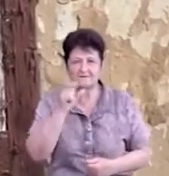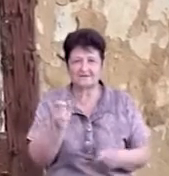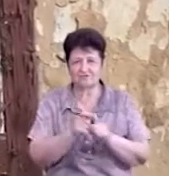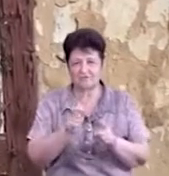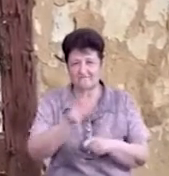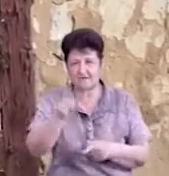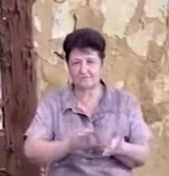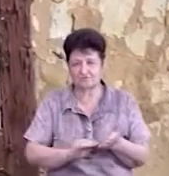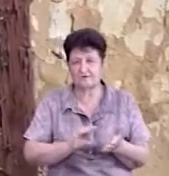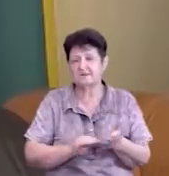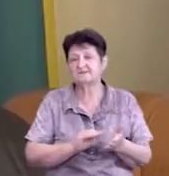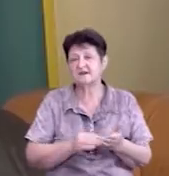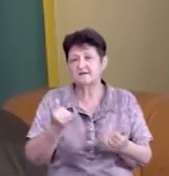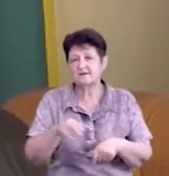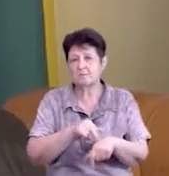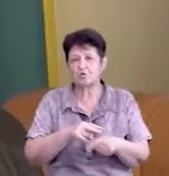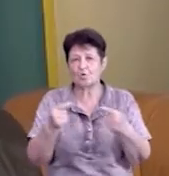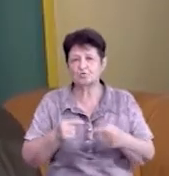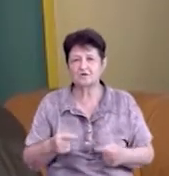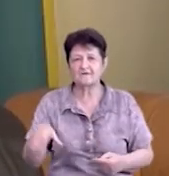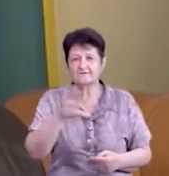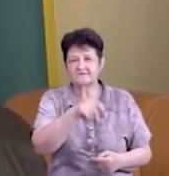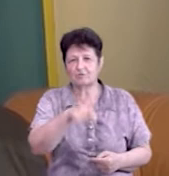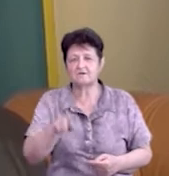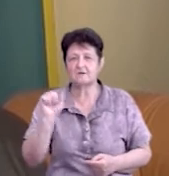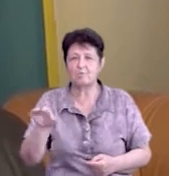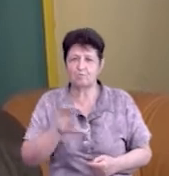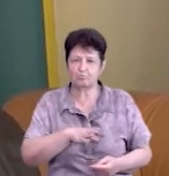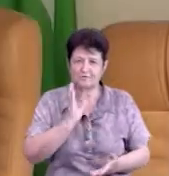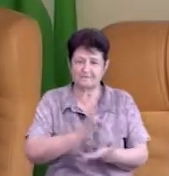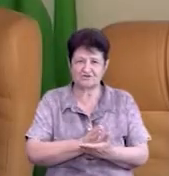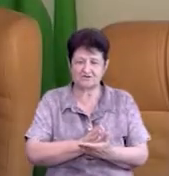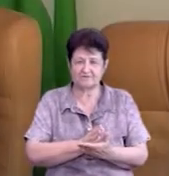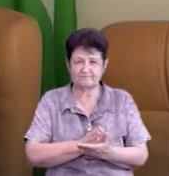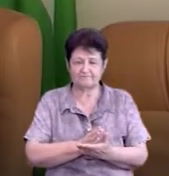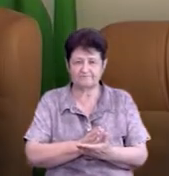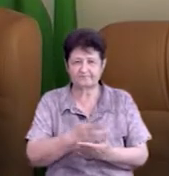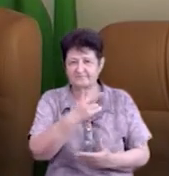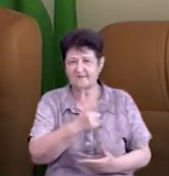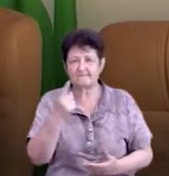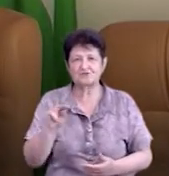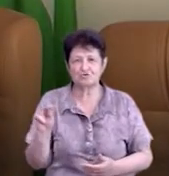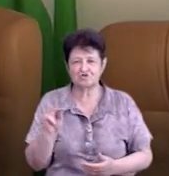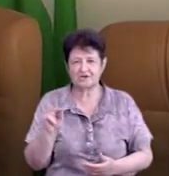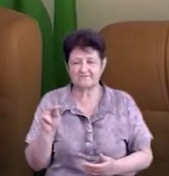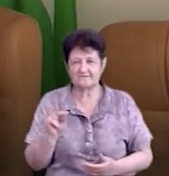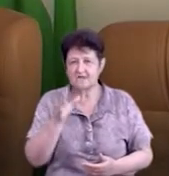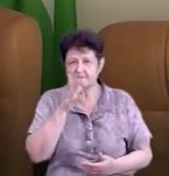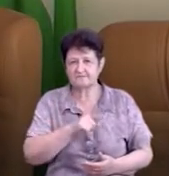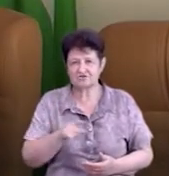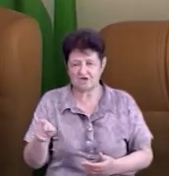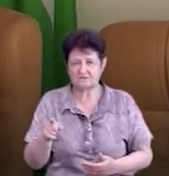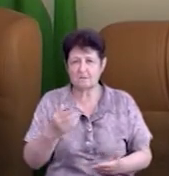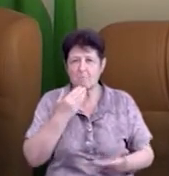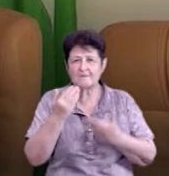Юлії Ковту, нині поліція встановлює усіх осіб, які могли би бути причетними. 21 червня під час